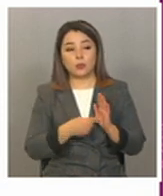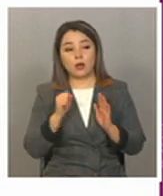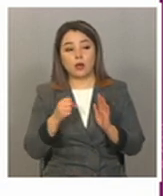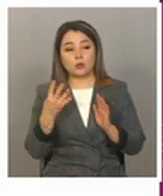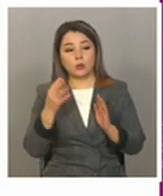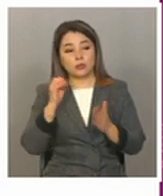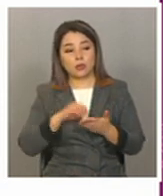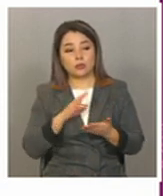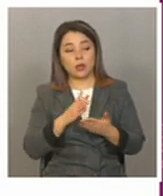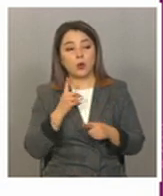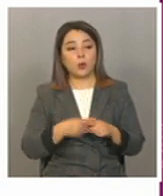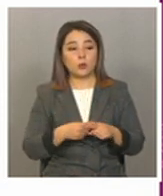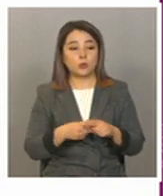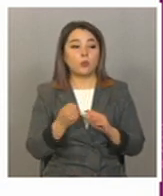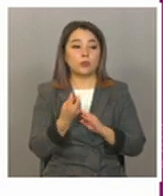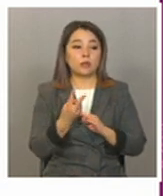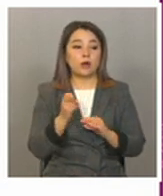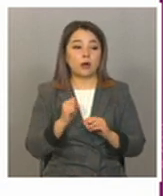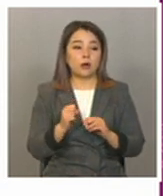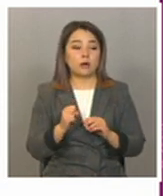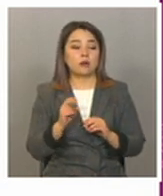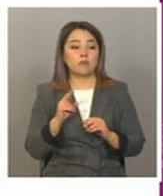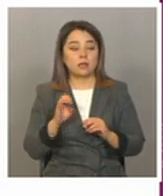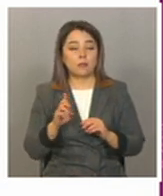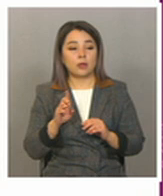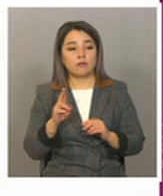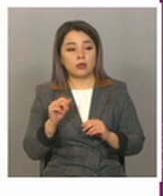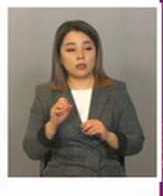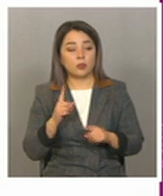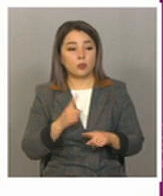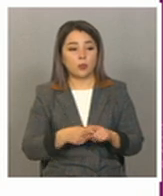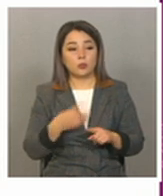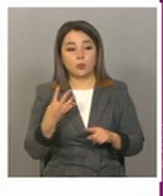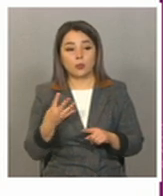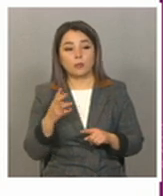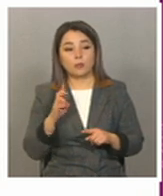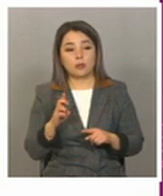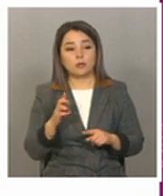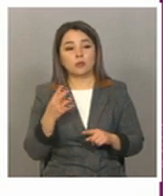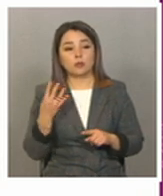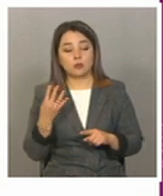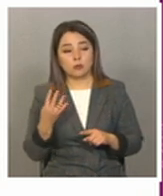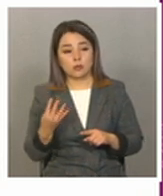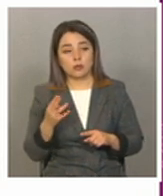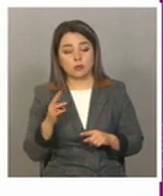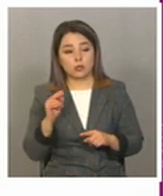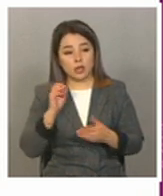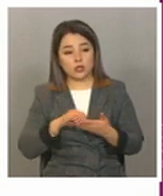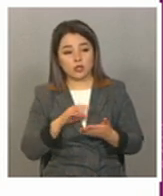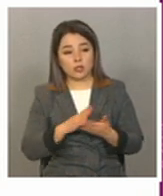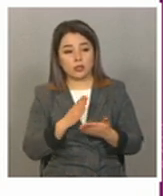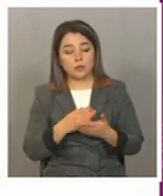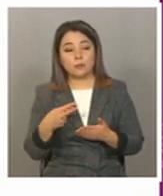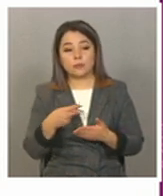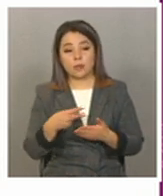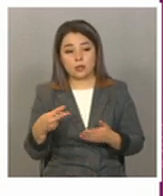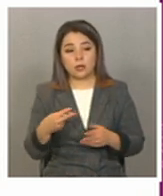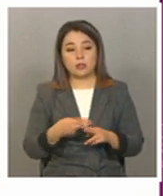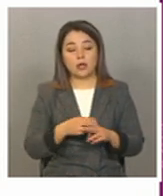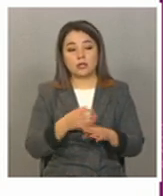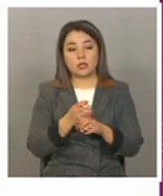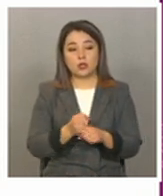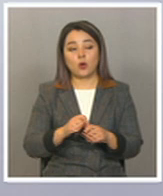4-ші дәрежесі қосу, 12a квадрат b квадрат қосу 4 көбейтілген b-ның 4-ші дәрежесін қысқаша